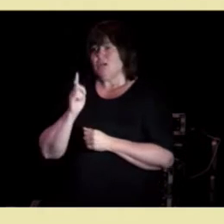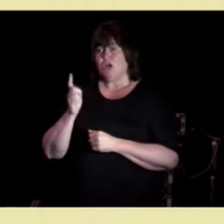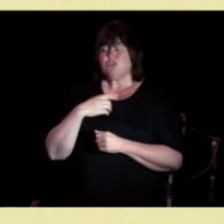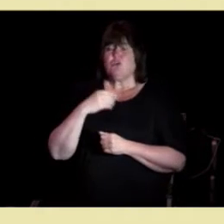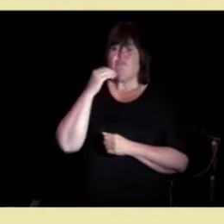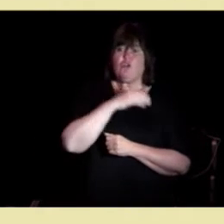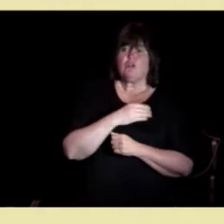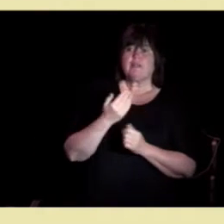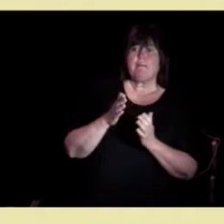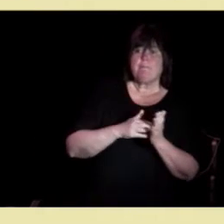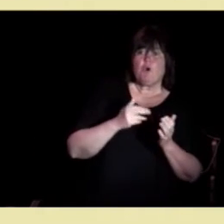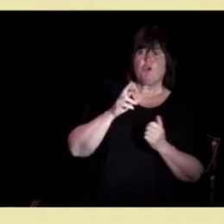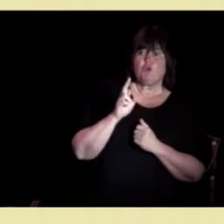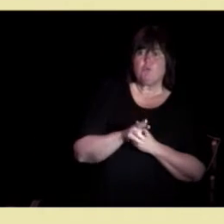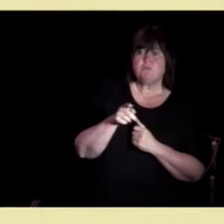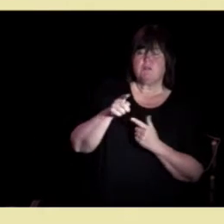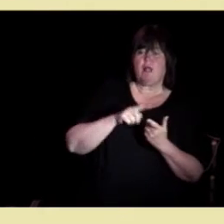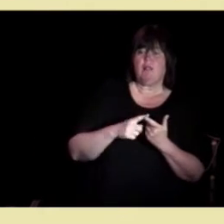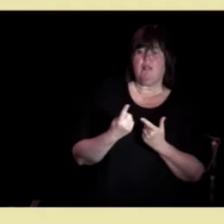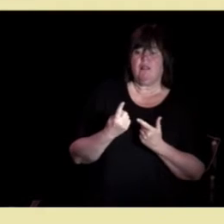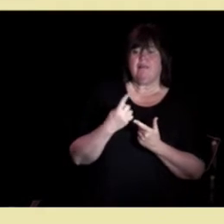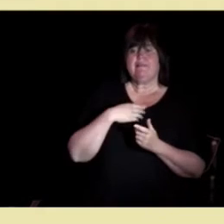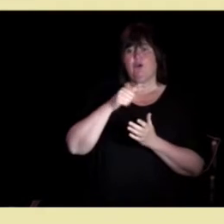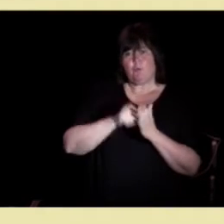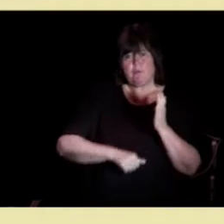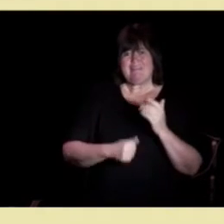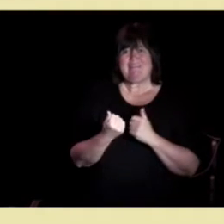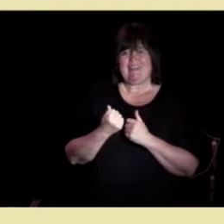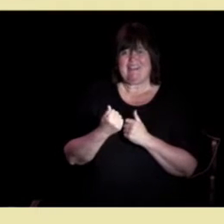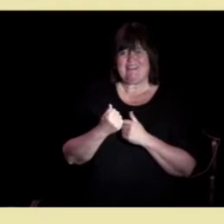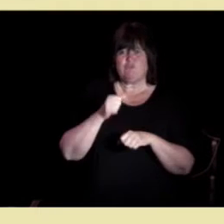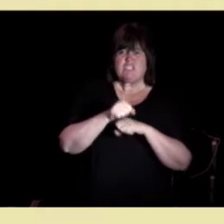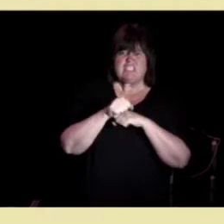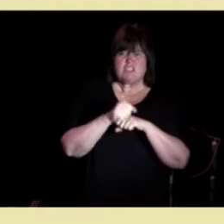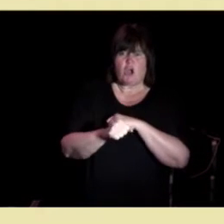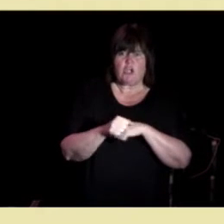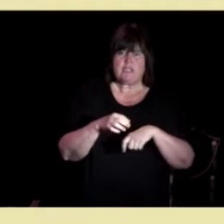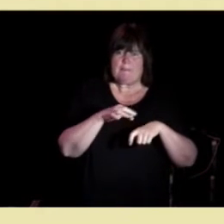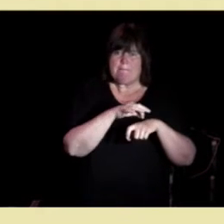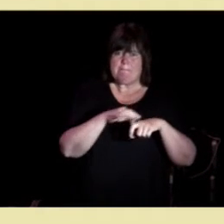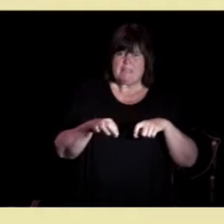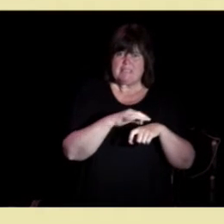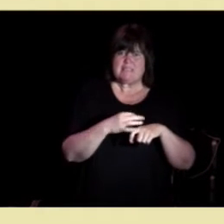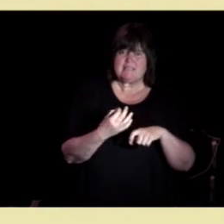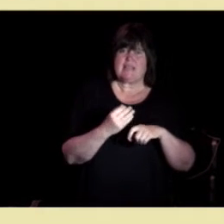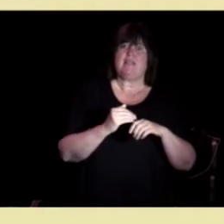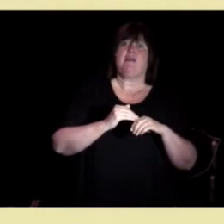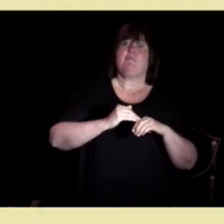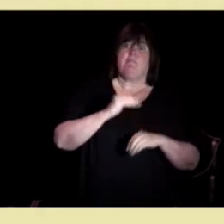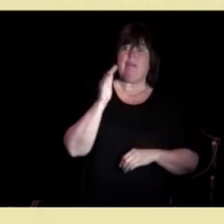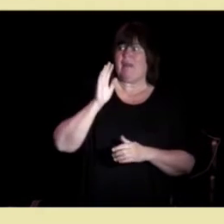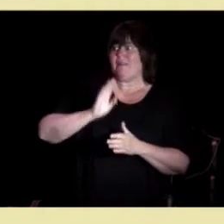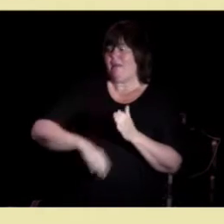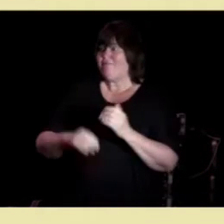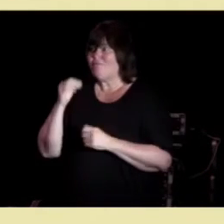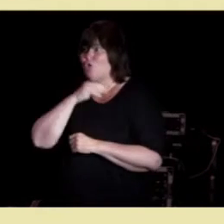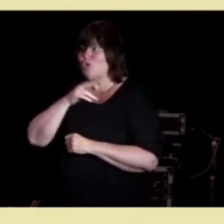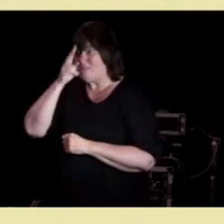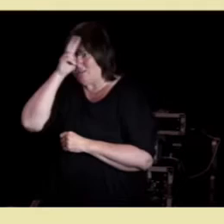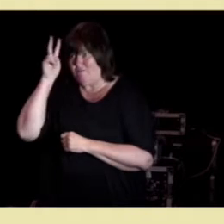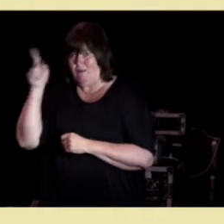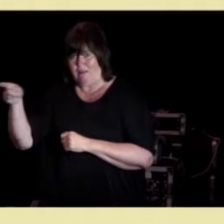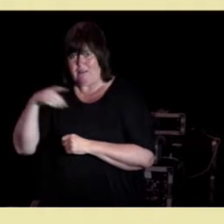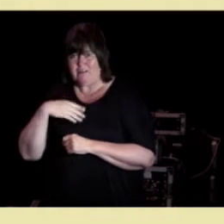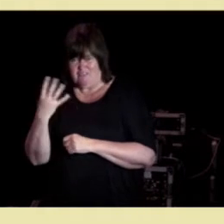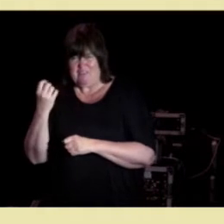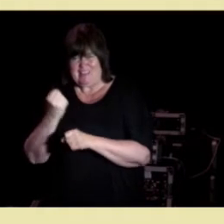Møre- og Romsdal-området opereres for slitage i menisken over fire ganger hyppigere enn befolkningen i Stavanger-området, som sagt.